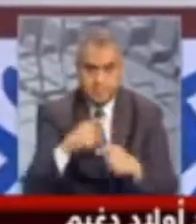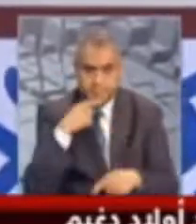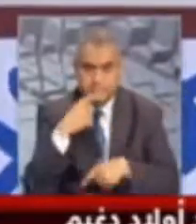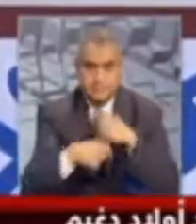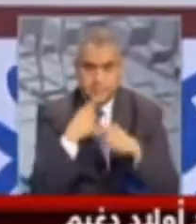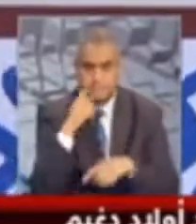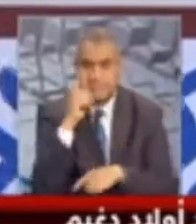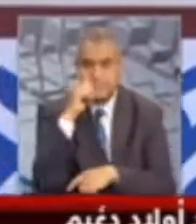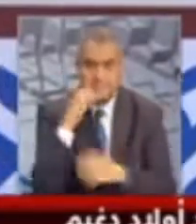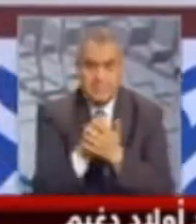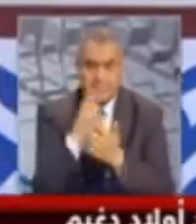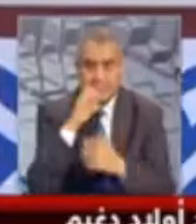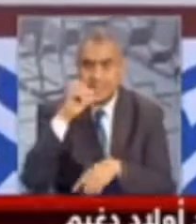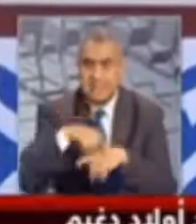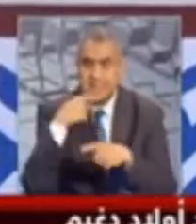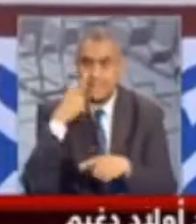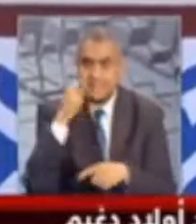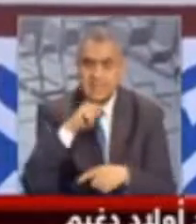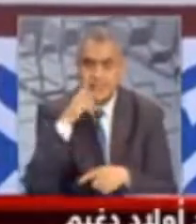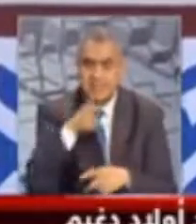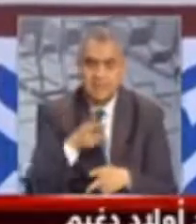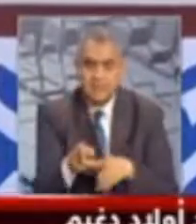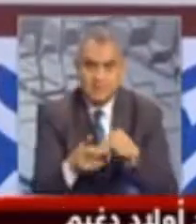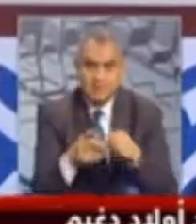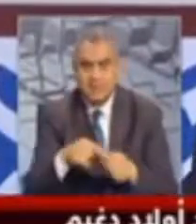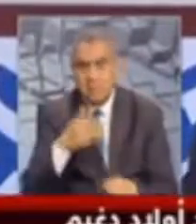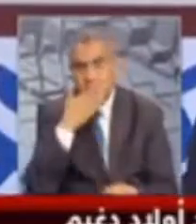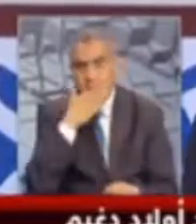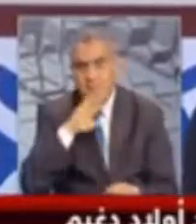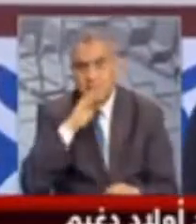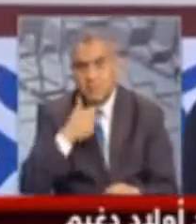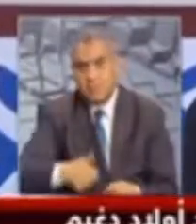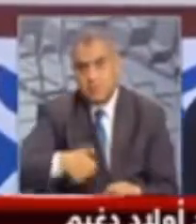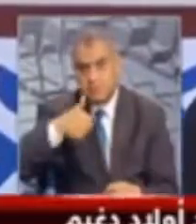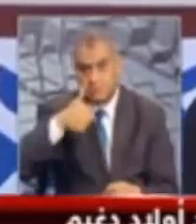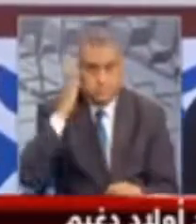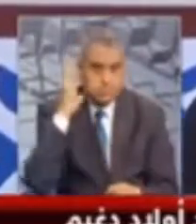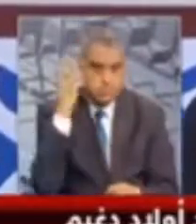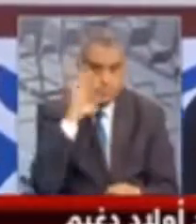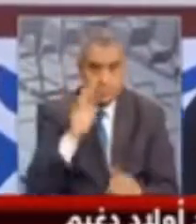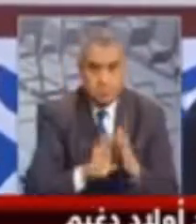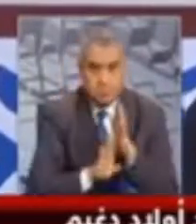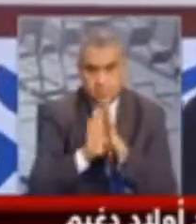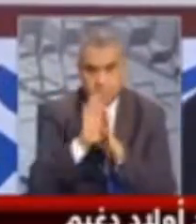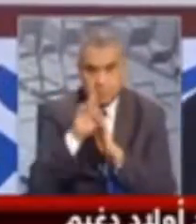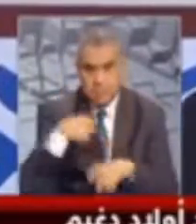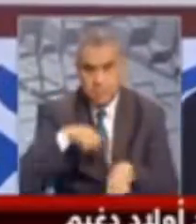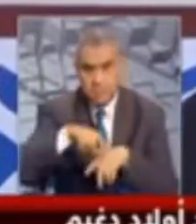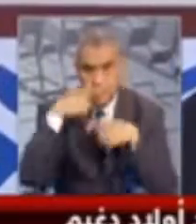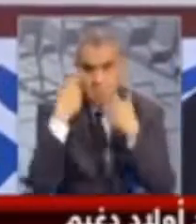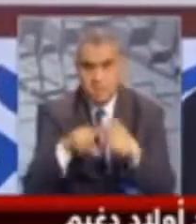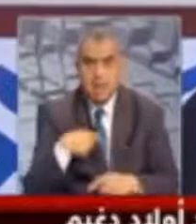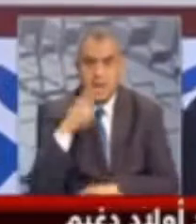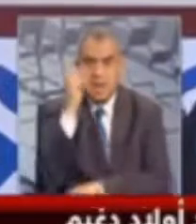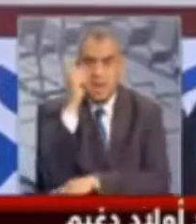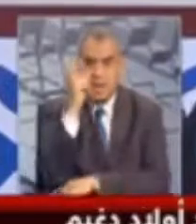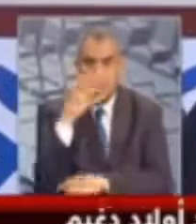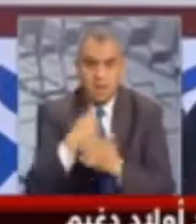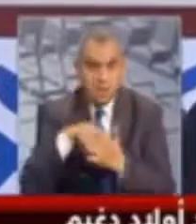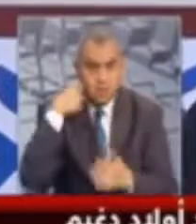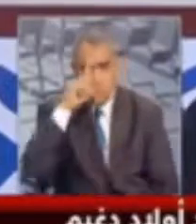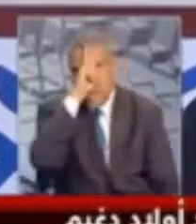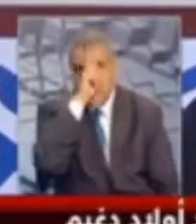في وليس ما كملتش السنه في مطروح. فالحمد لله بفضل الله هذا المسجد بني من وزارة